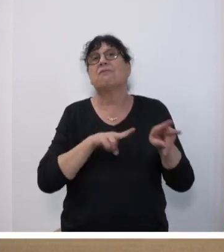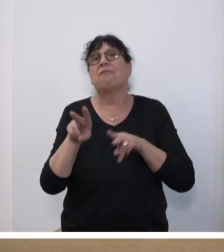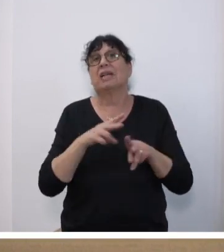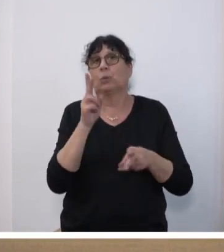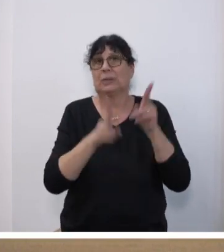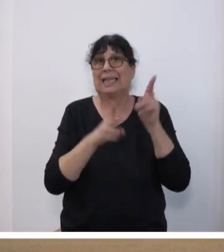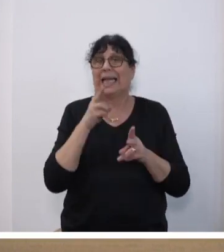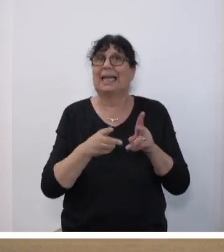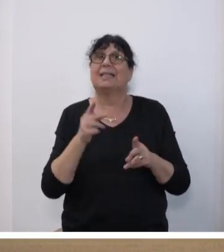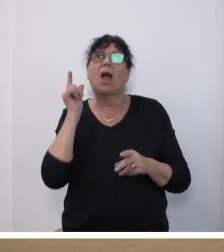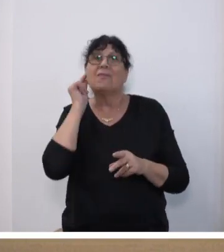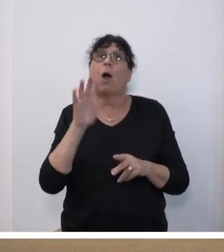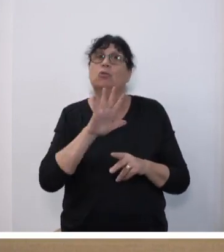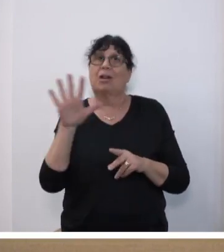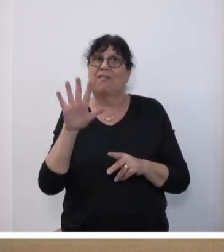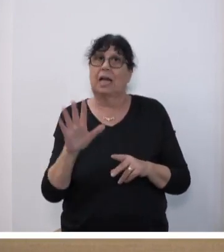ihr Verdienst gilt es heute zu würdigen.